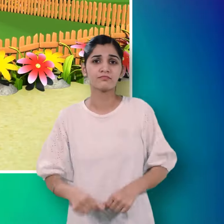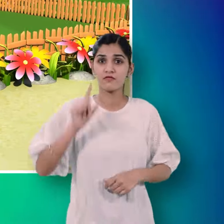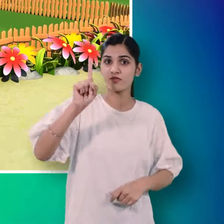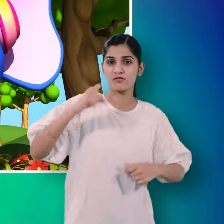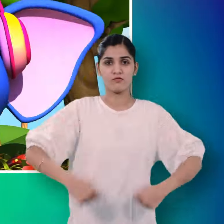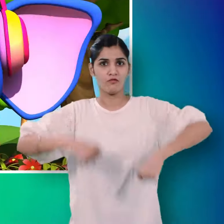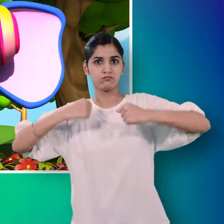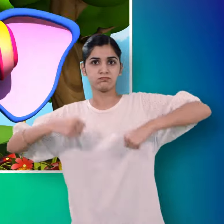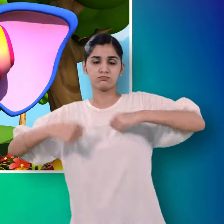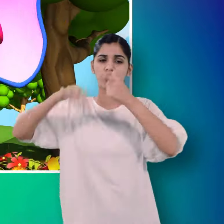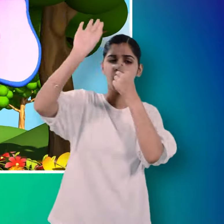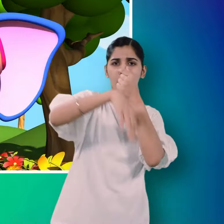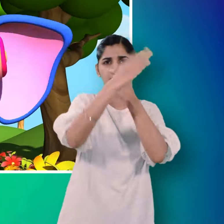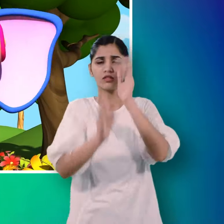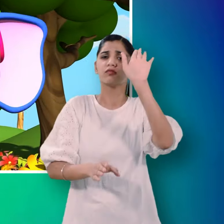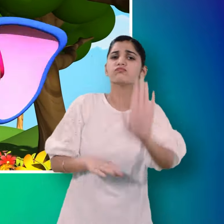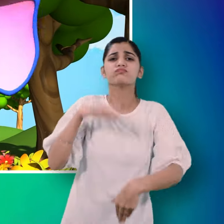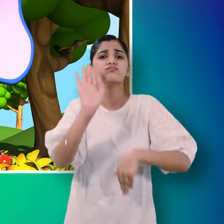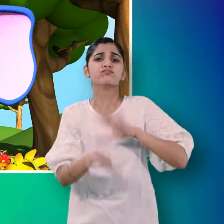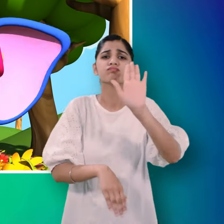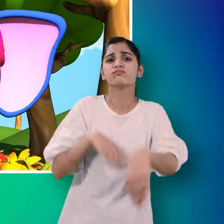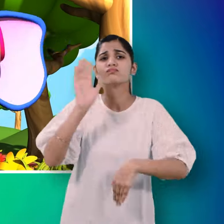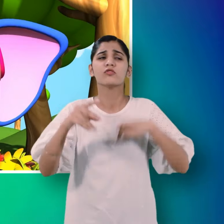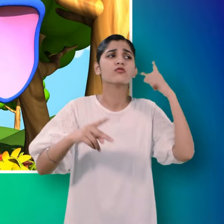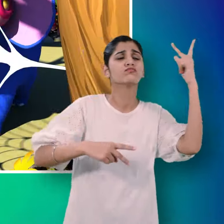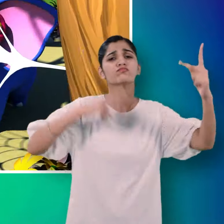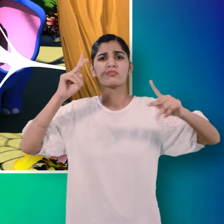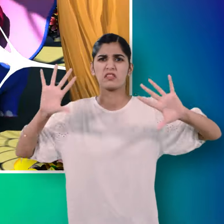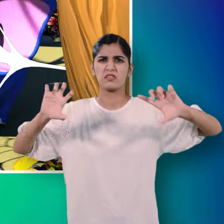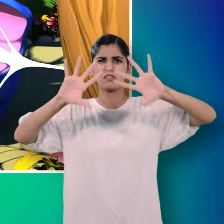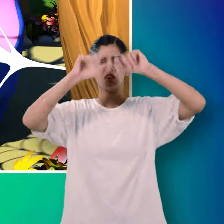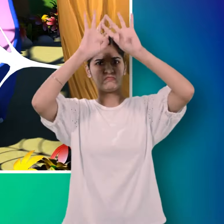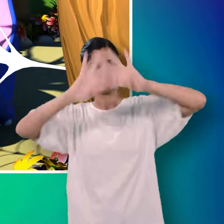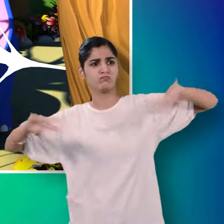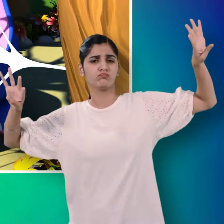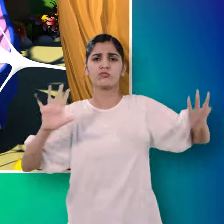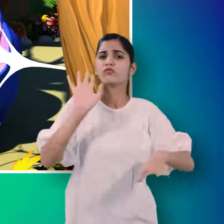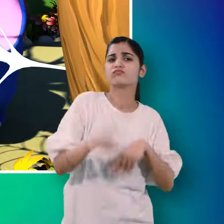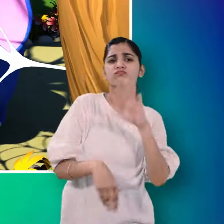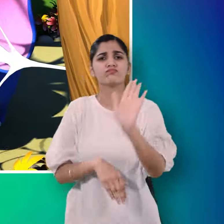की जा